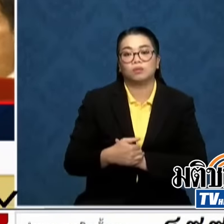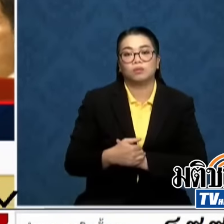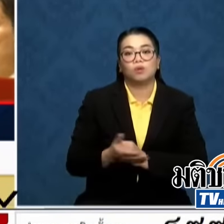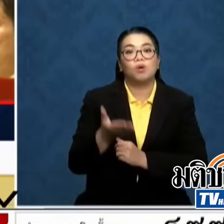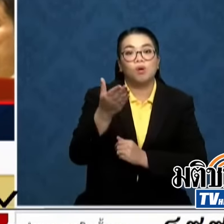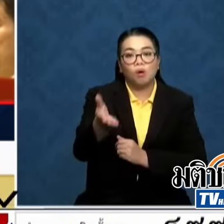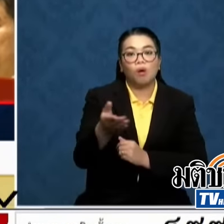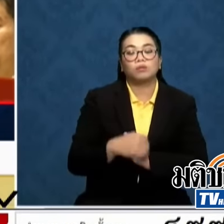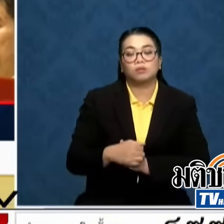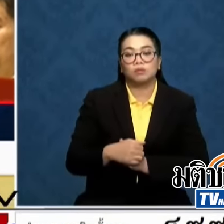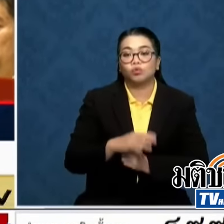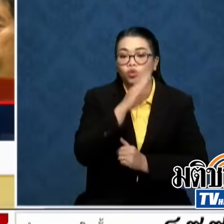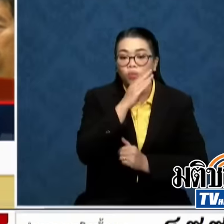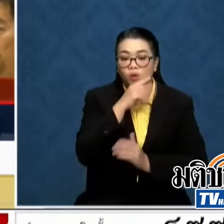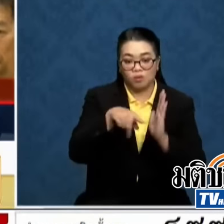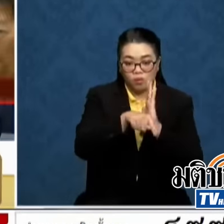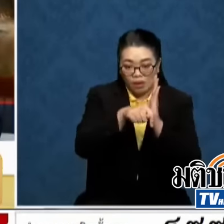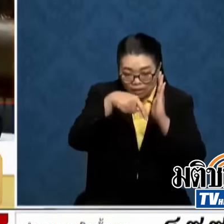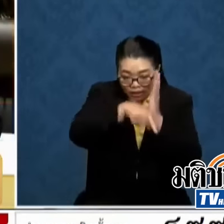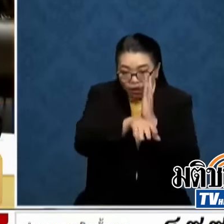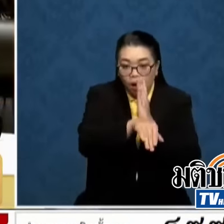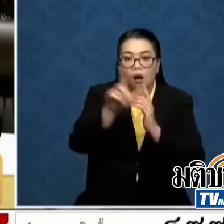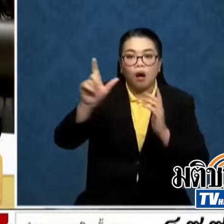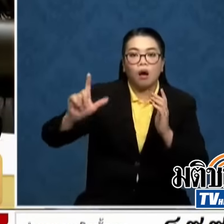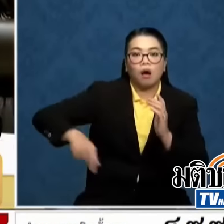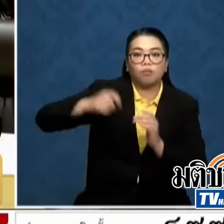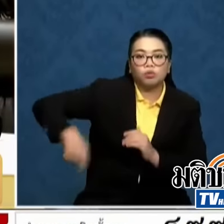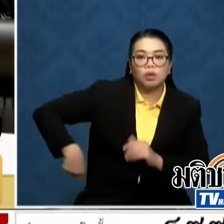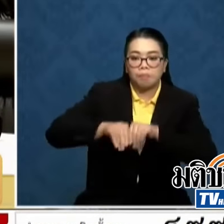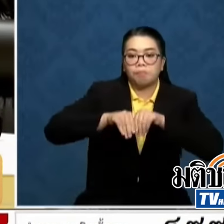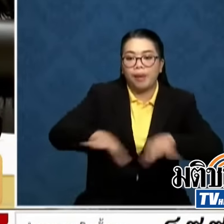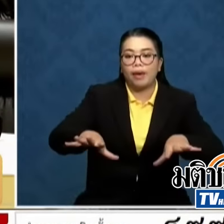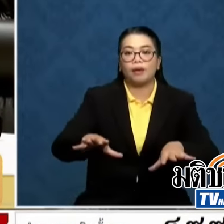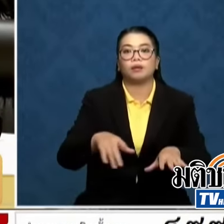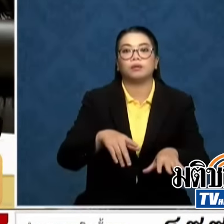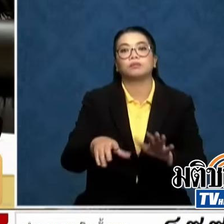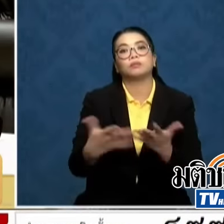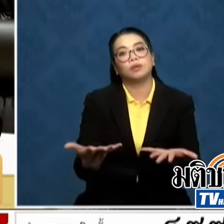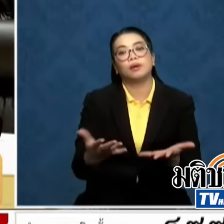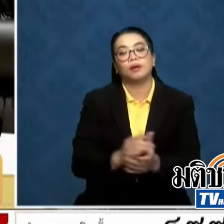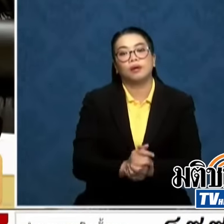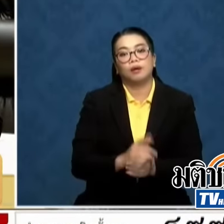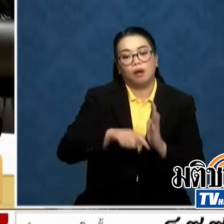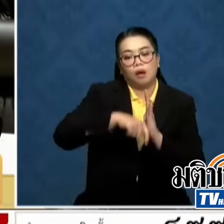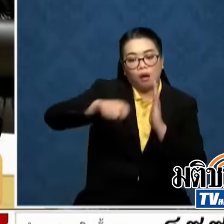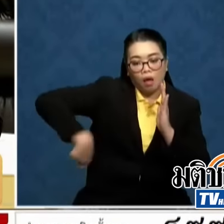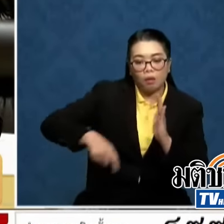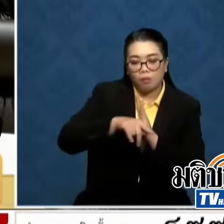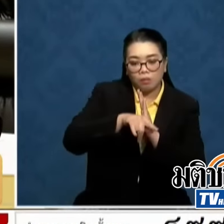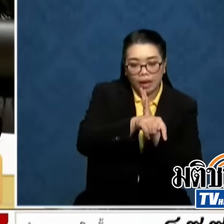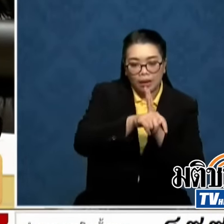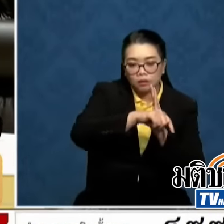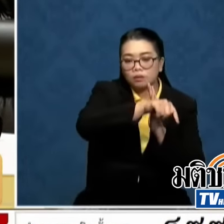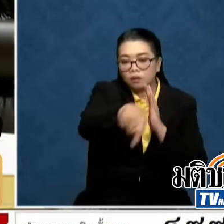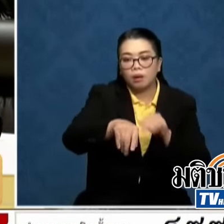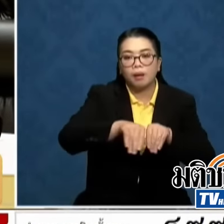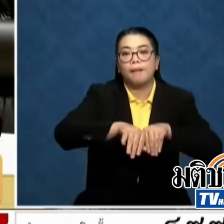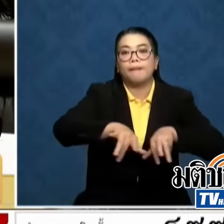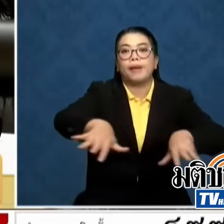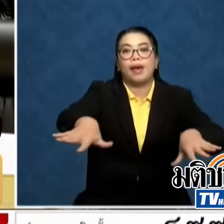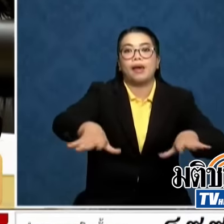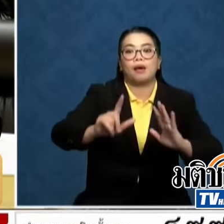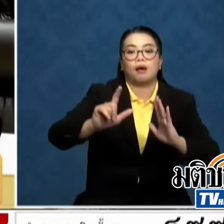เนี้ยถ้ามันผ่านตม.นิดเดียวมันออกกัมพูชาท่านประธานถ้ามันผ่านจังหวัดตราดไปอีกจังหวัดเดียวมันออกกั